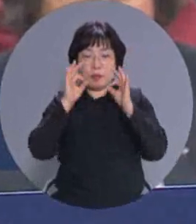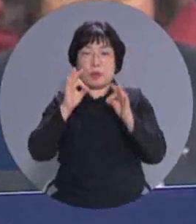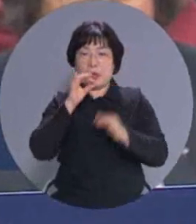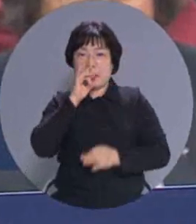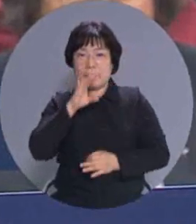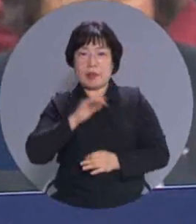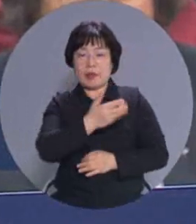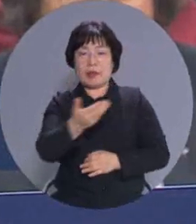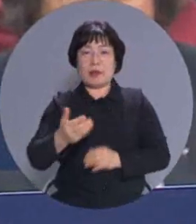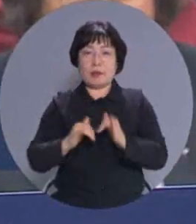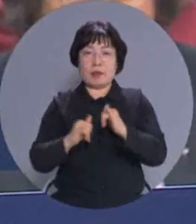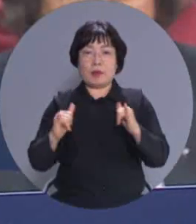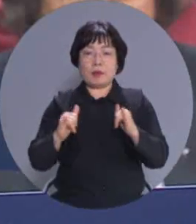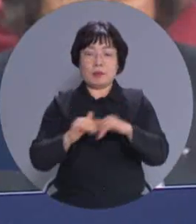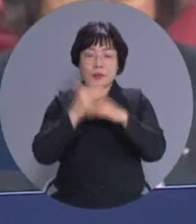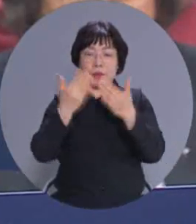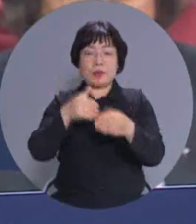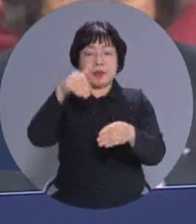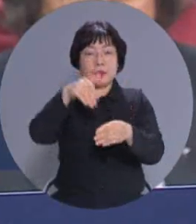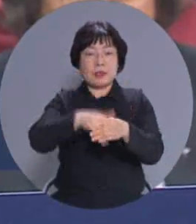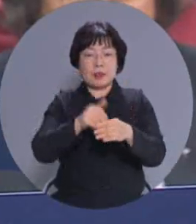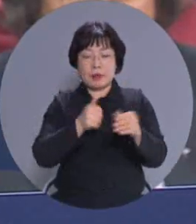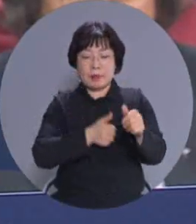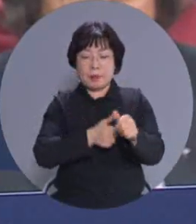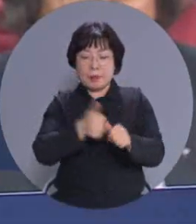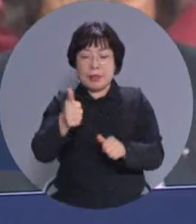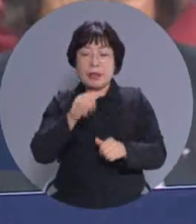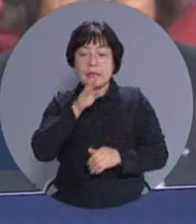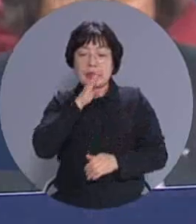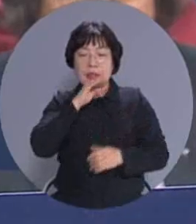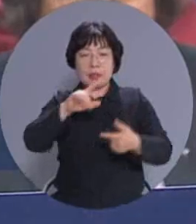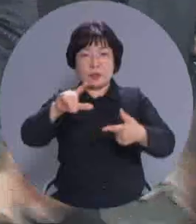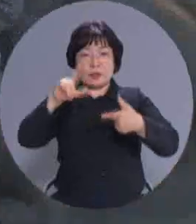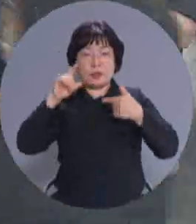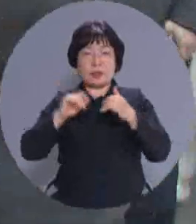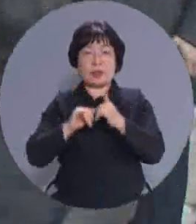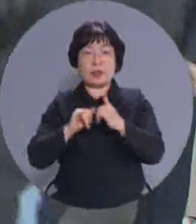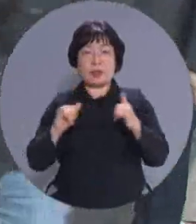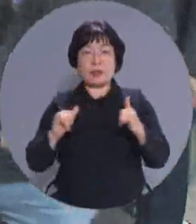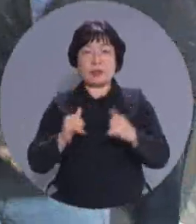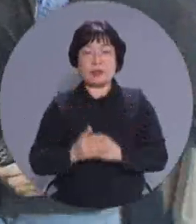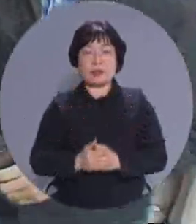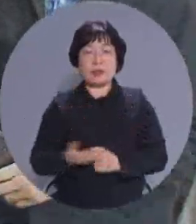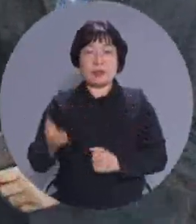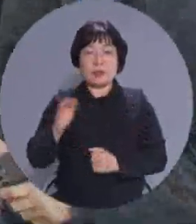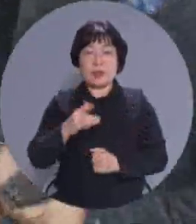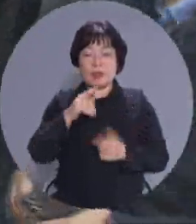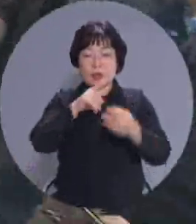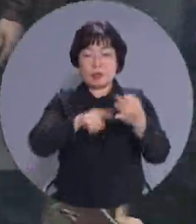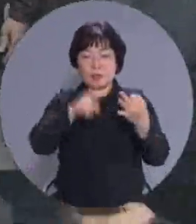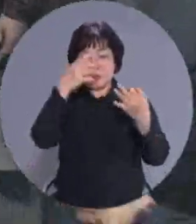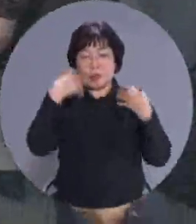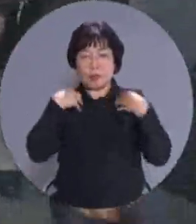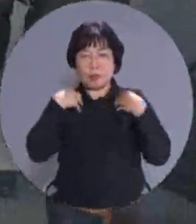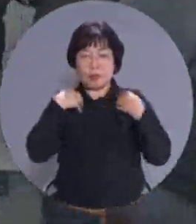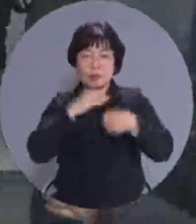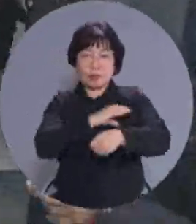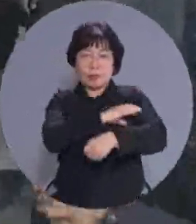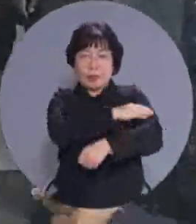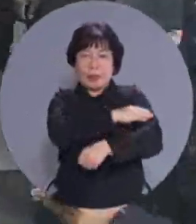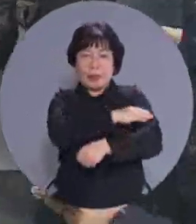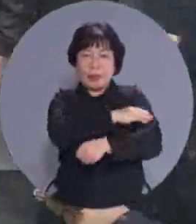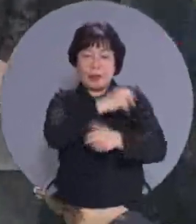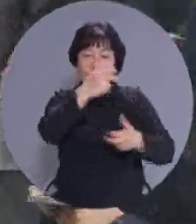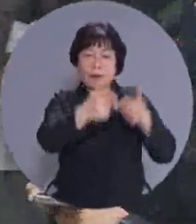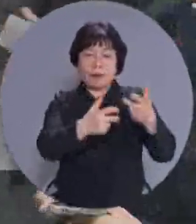여러분들이 바로 이번 총선 승리의 진정한 주인공입니다. 그렇지만 윤석열 정권의 폭주를 제대로